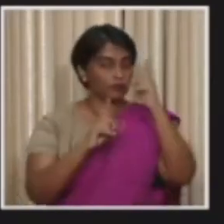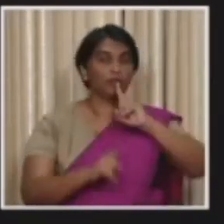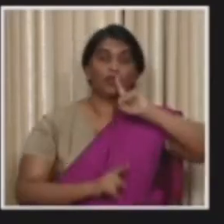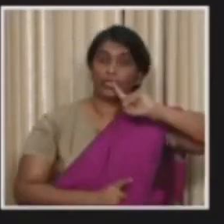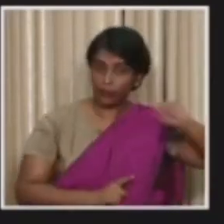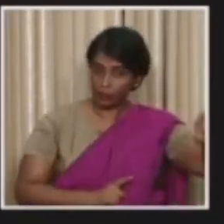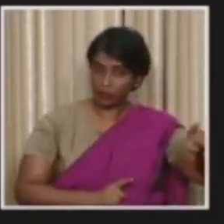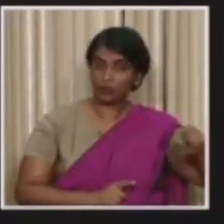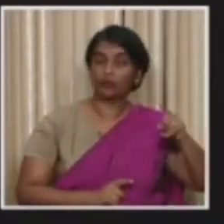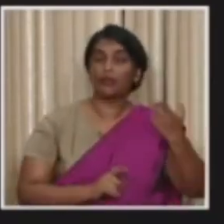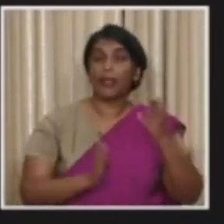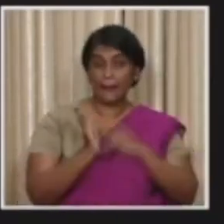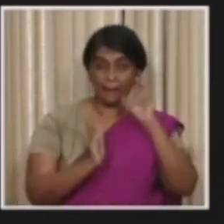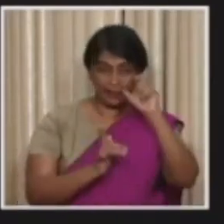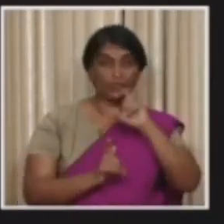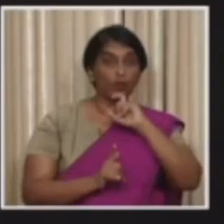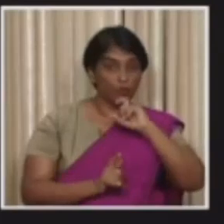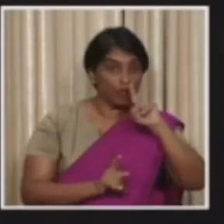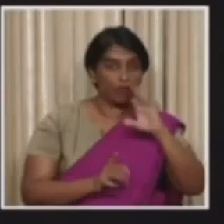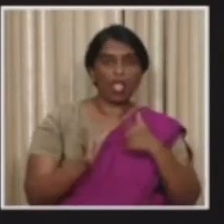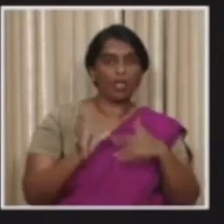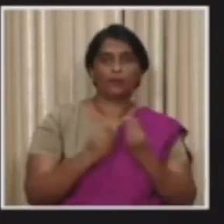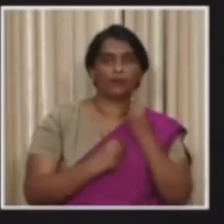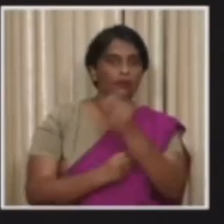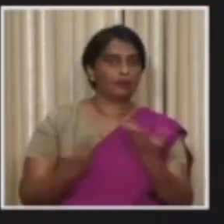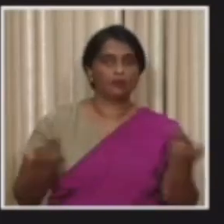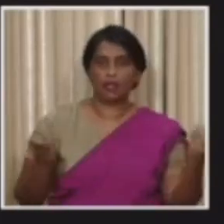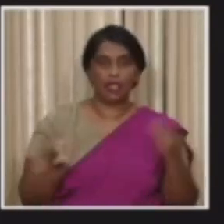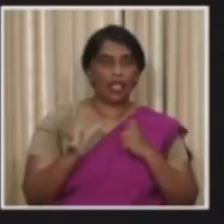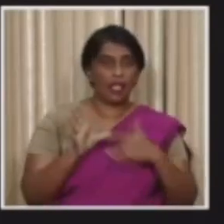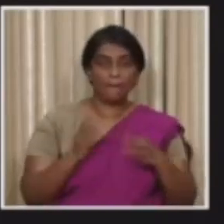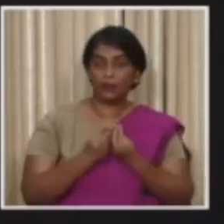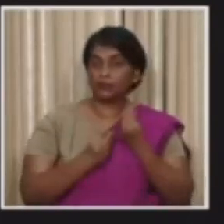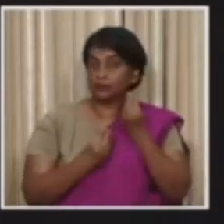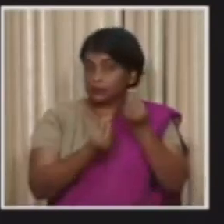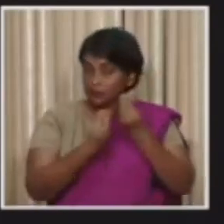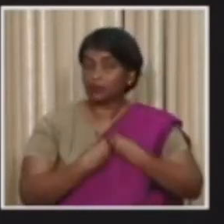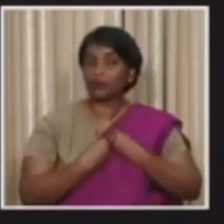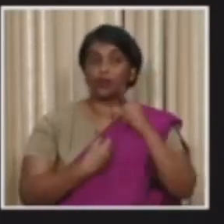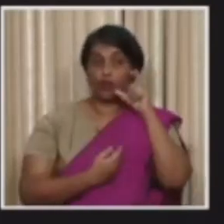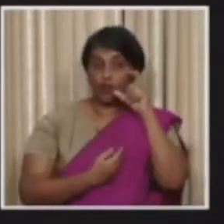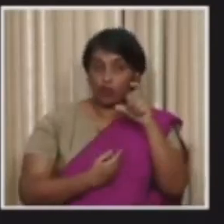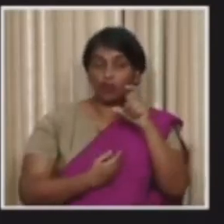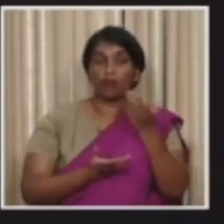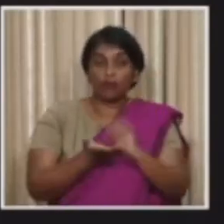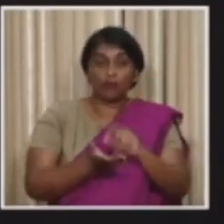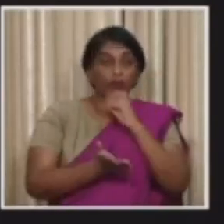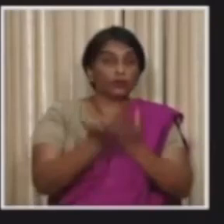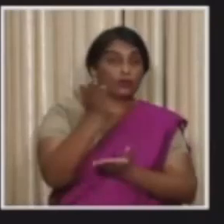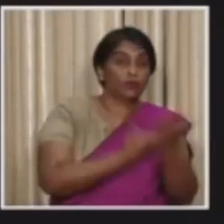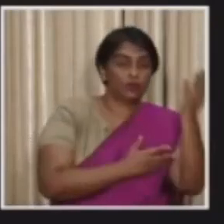කරොත් ඇප ලබා දීමේ හැකියාවක් තිබුණේ නැහැ. ඇප ලබා ගැනීම සඳහා කොළඹ අභියාචන අධිකරණයට එන්නට